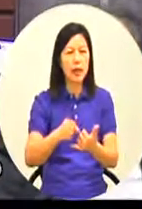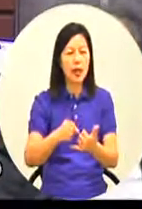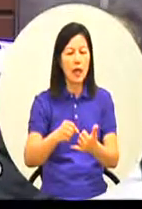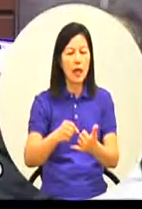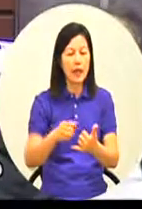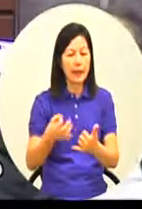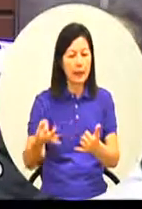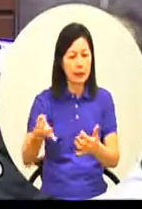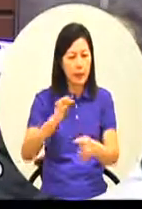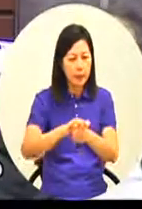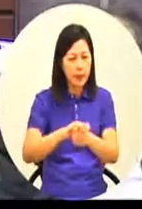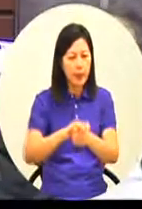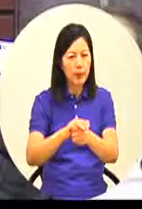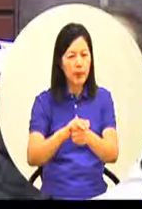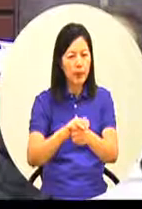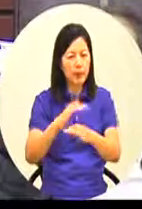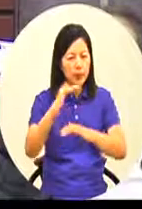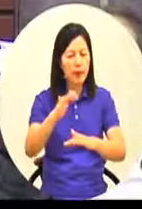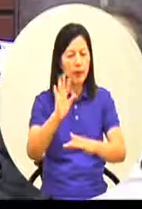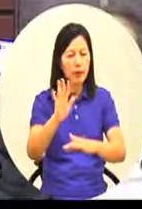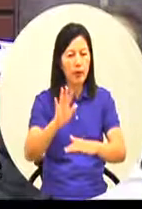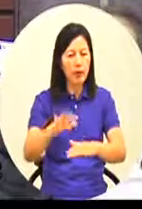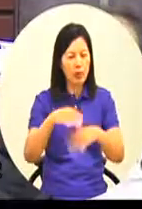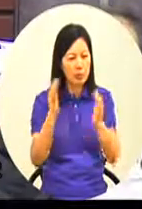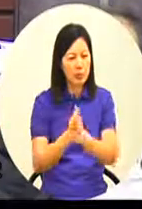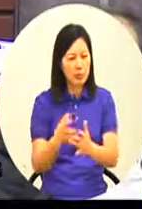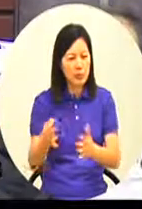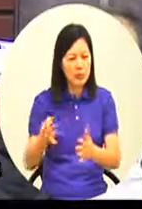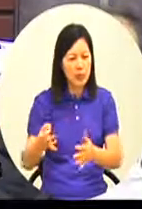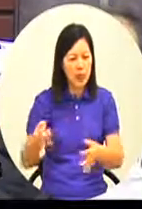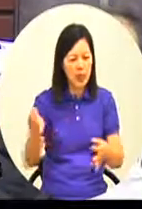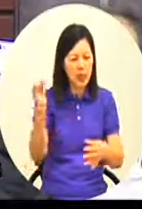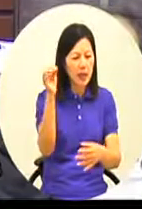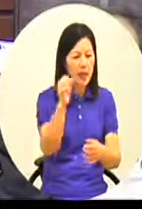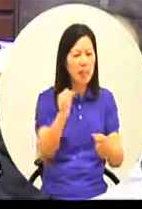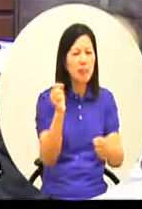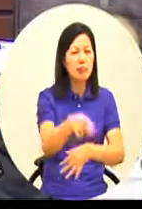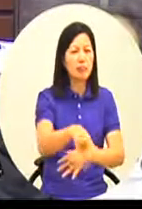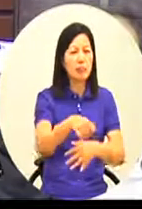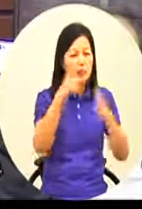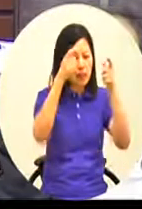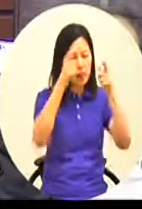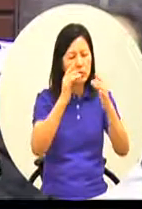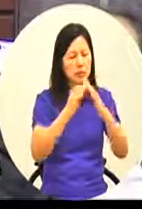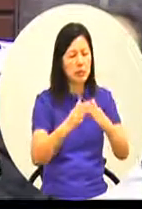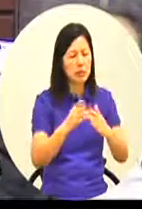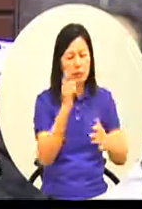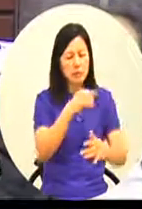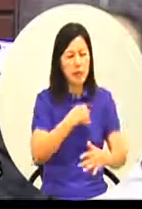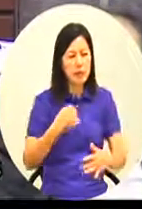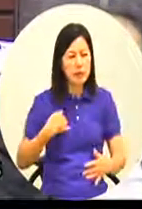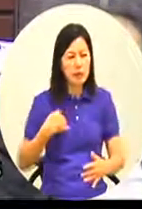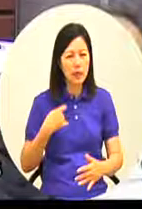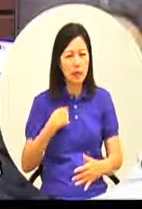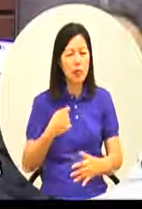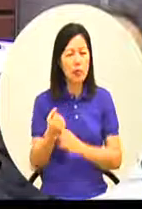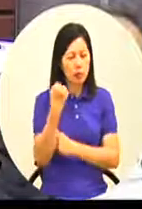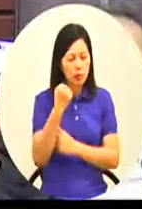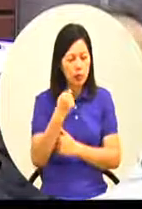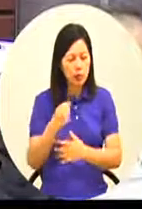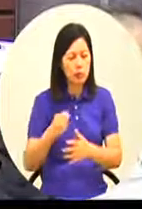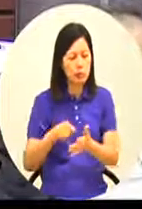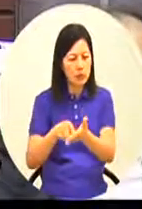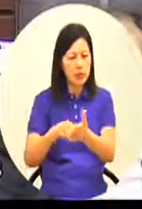度啦，那也不可能说把所有的钱都用到我们的高雄市来啦，那也是不可能啦，所以当然我们会积极来争取啦。